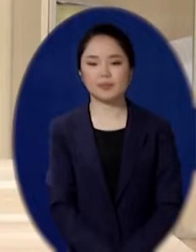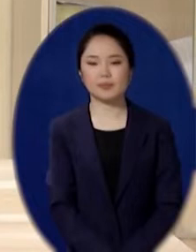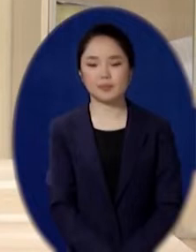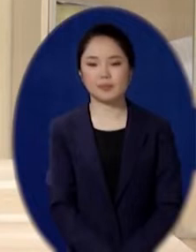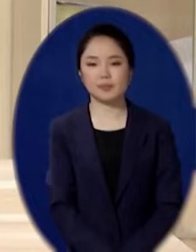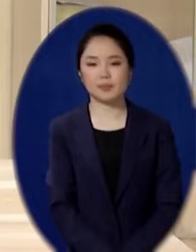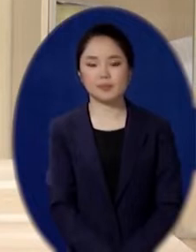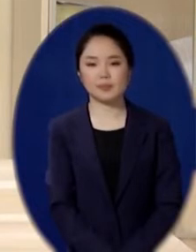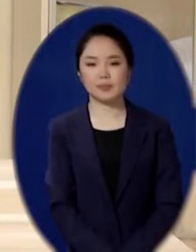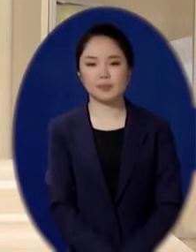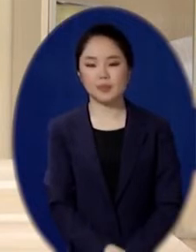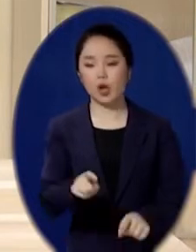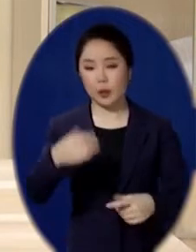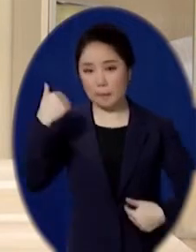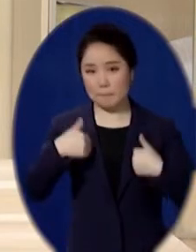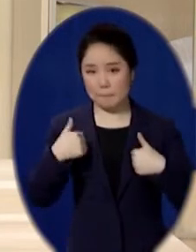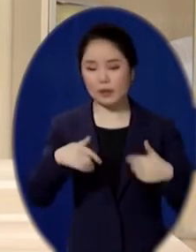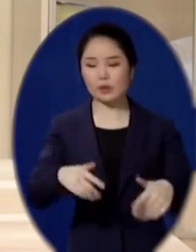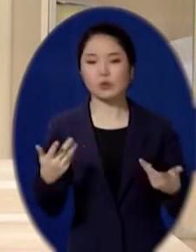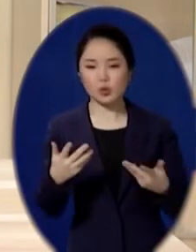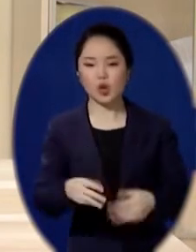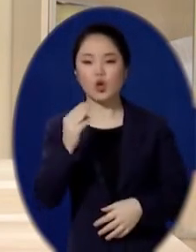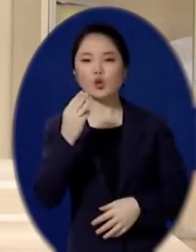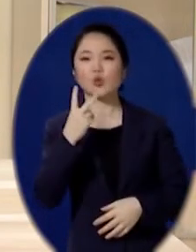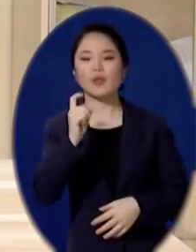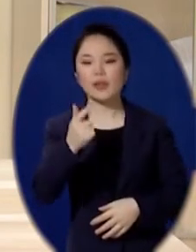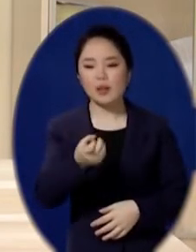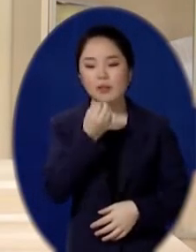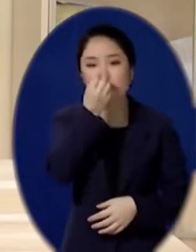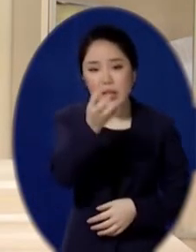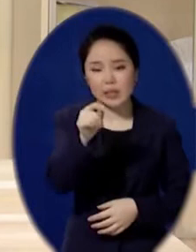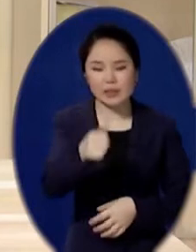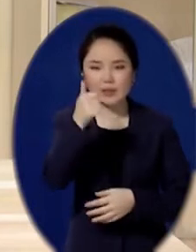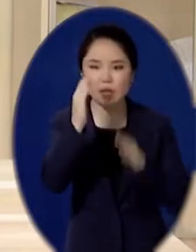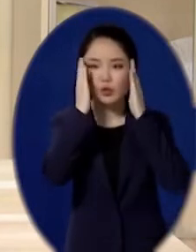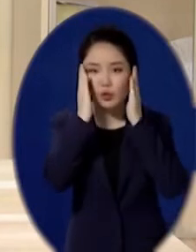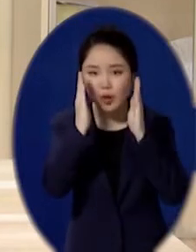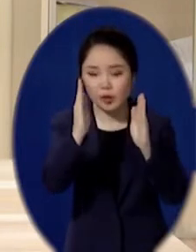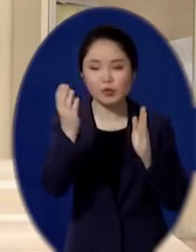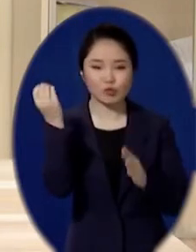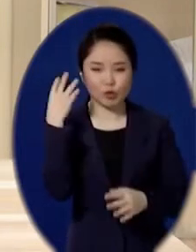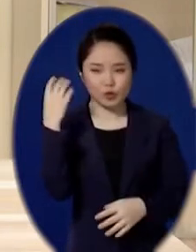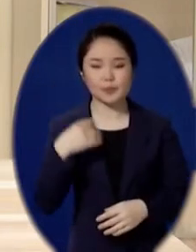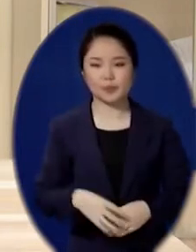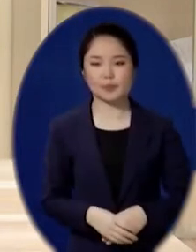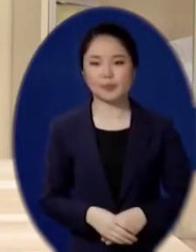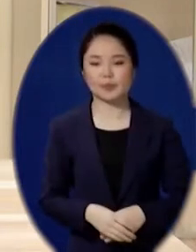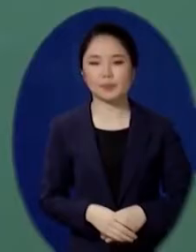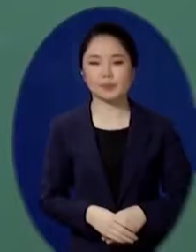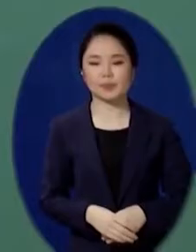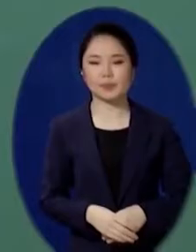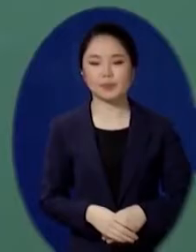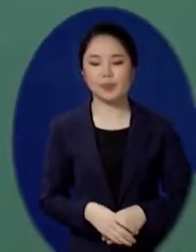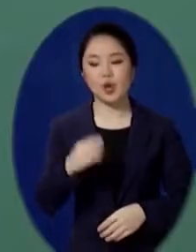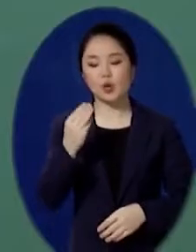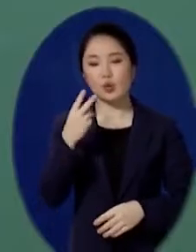За, хүүхдүүдээ. Багш нь одоо та бүхэнд нэг шүлэг уншина. Тэрийг анхааралтай сайн сонсоорой. За,